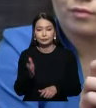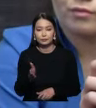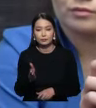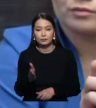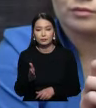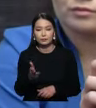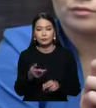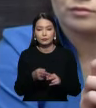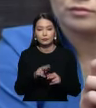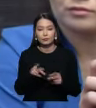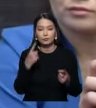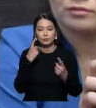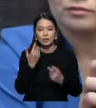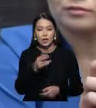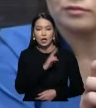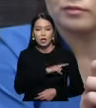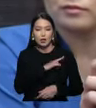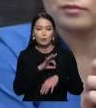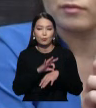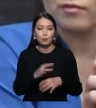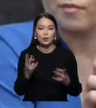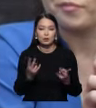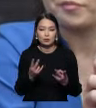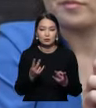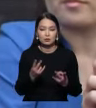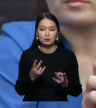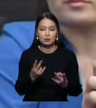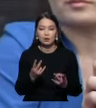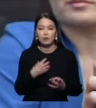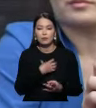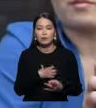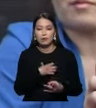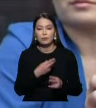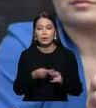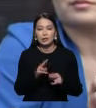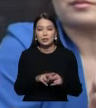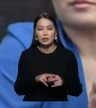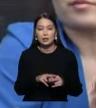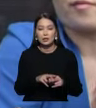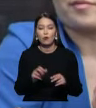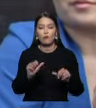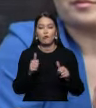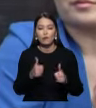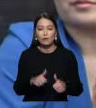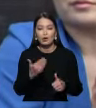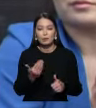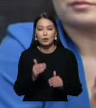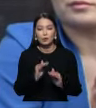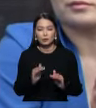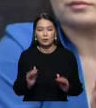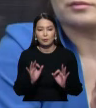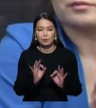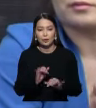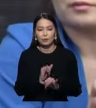введение информационно-разъяснительной работы. И что самое, наверное, важное, это работа с родителями, которые формируют у детей пищевые привычки. А